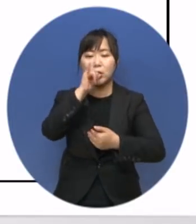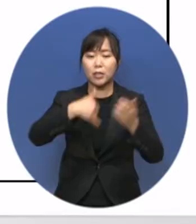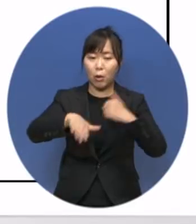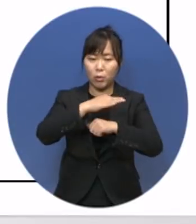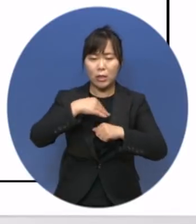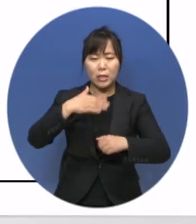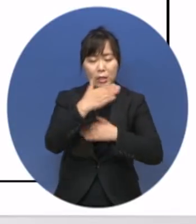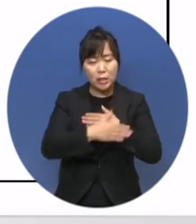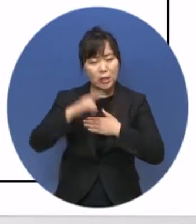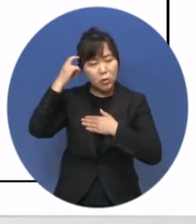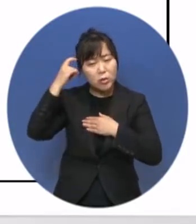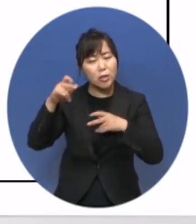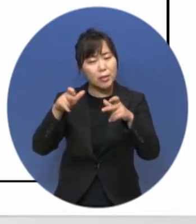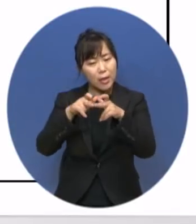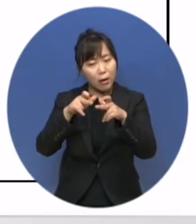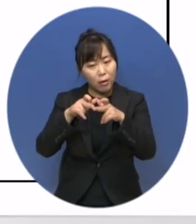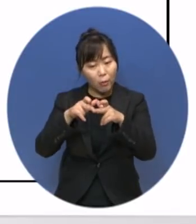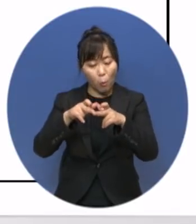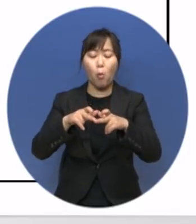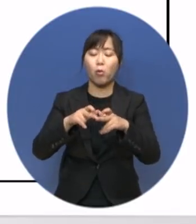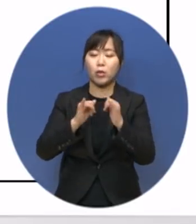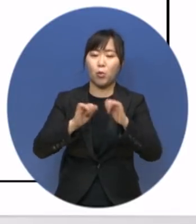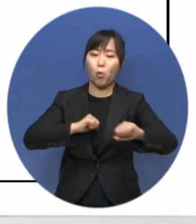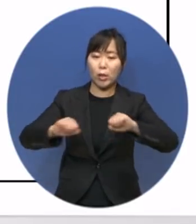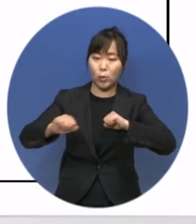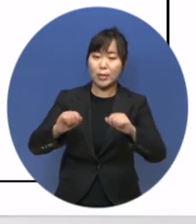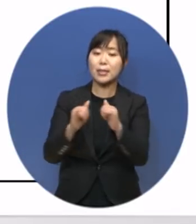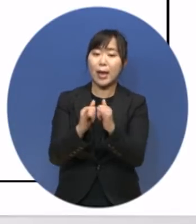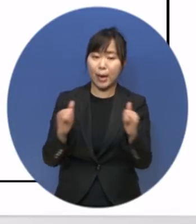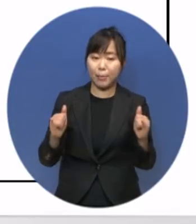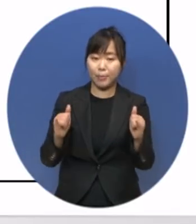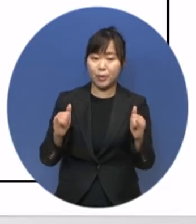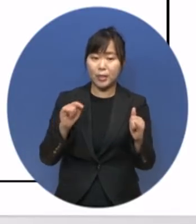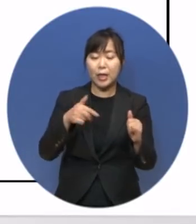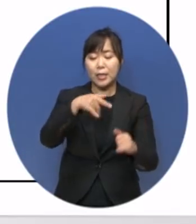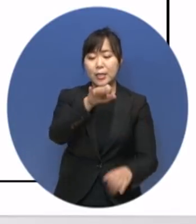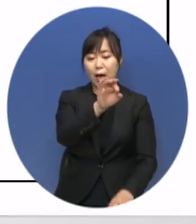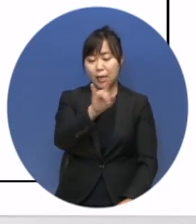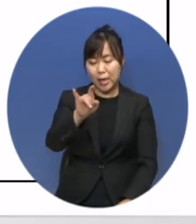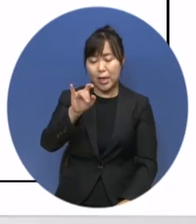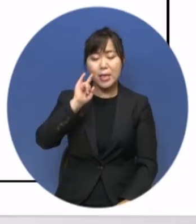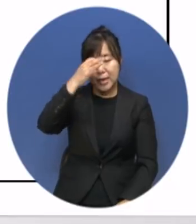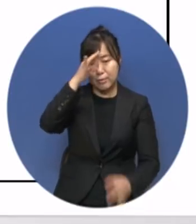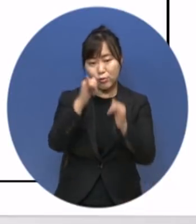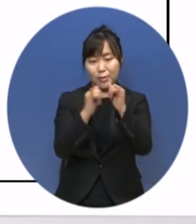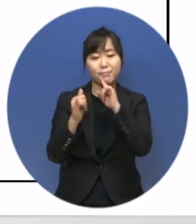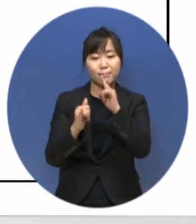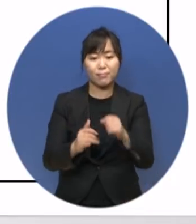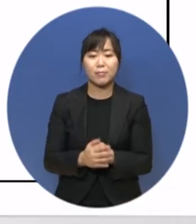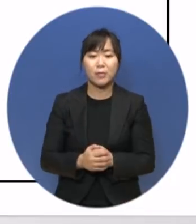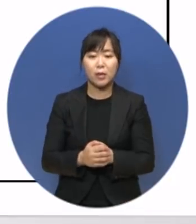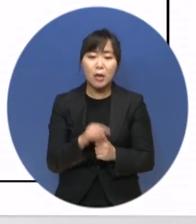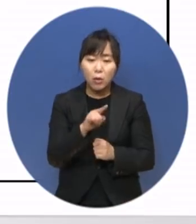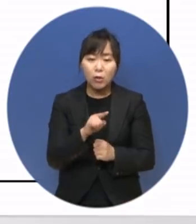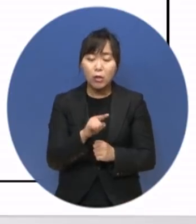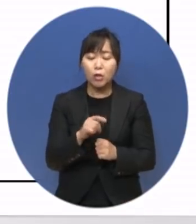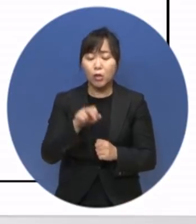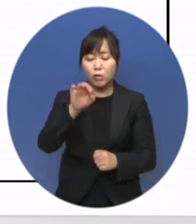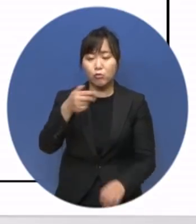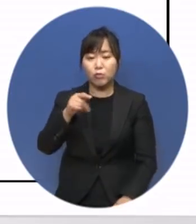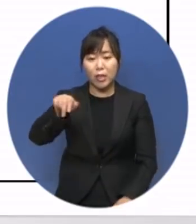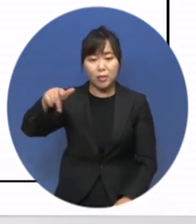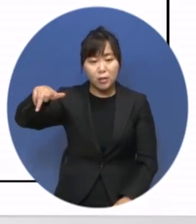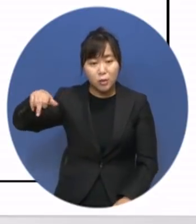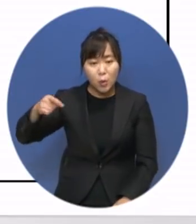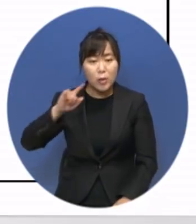신체적 정식 장애를 가지고 예술 활동하는 사람을 장애예술인이라고 하고 있고, 이는 유네스코의 예술가